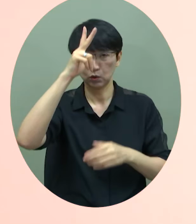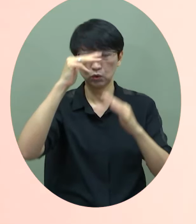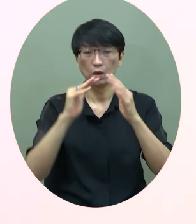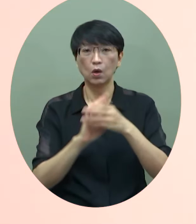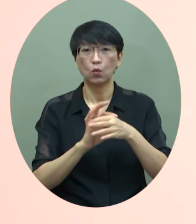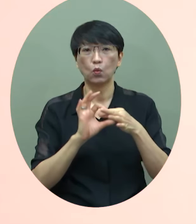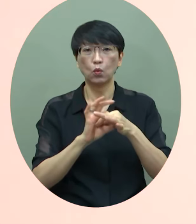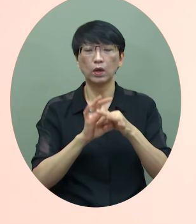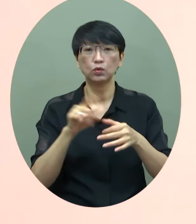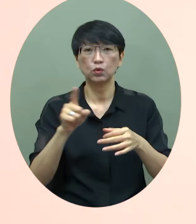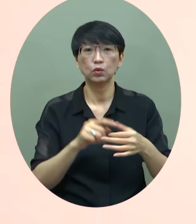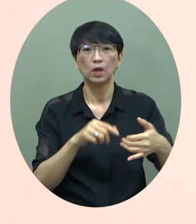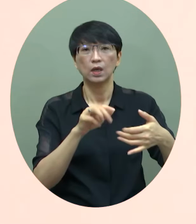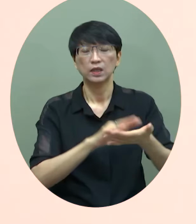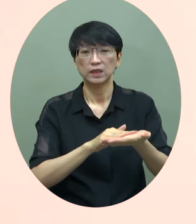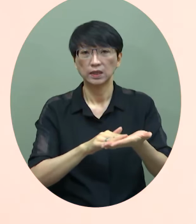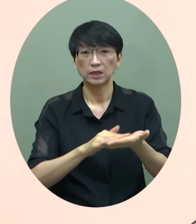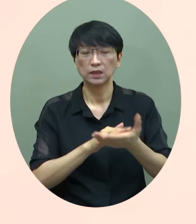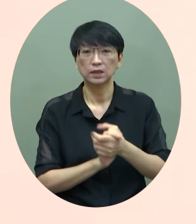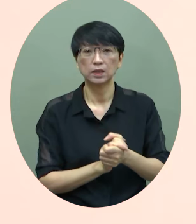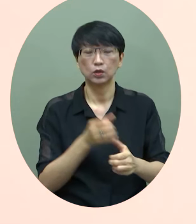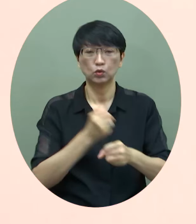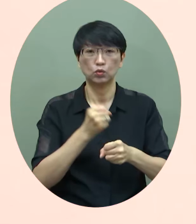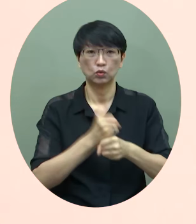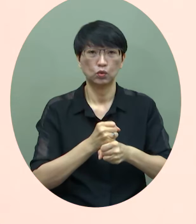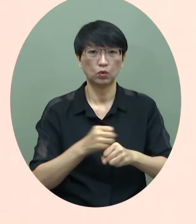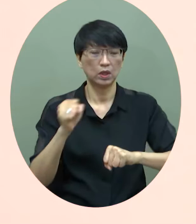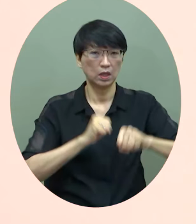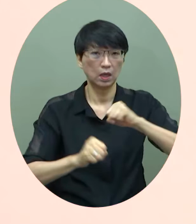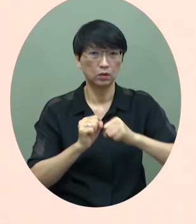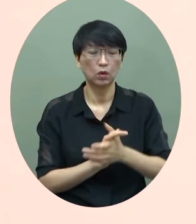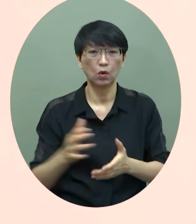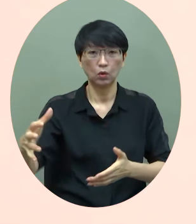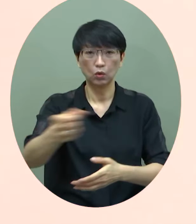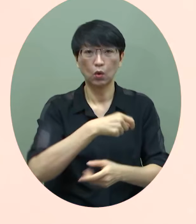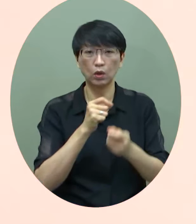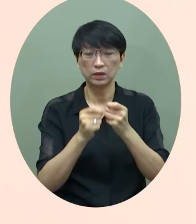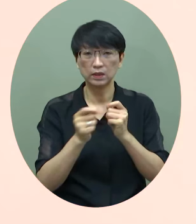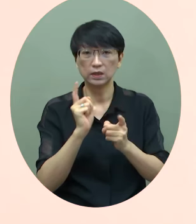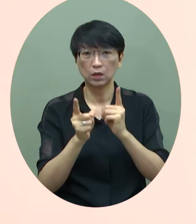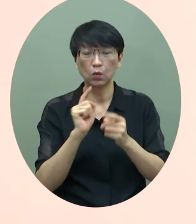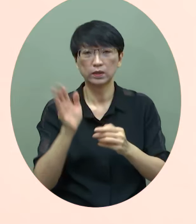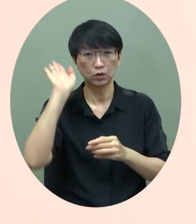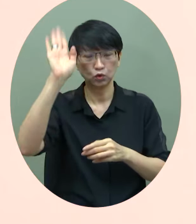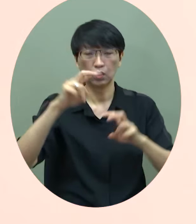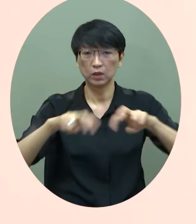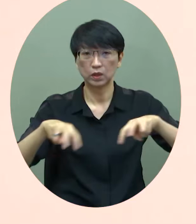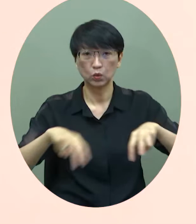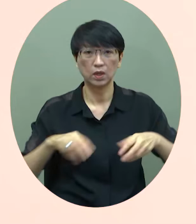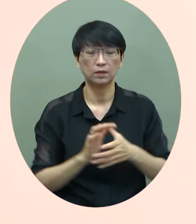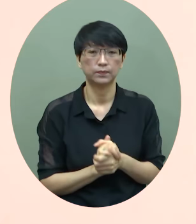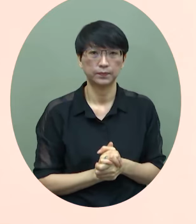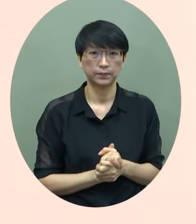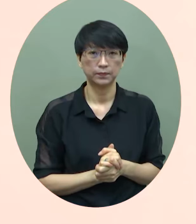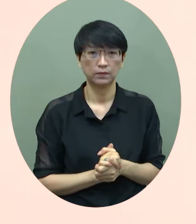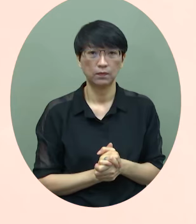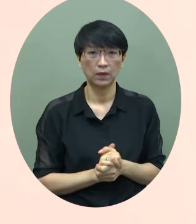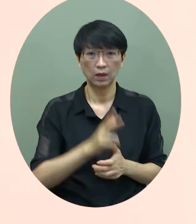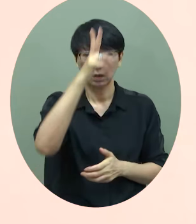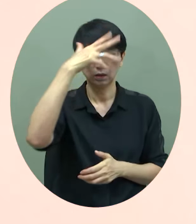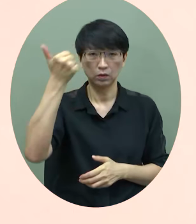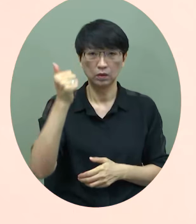著某些個案採取的行動包括索取資料或日後需要調查行政